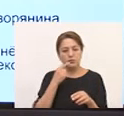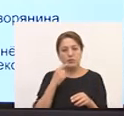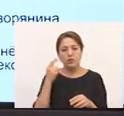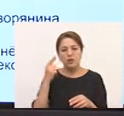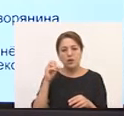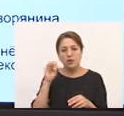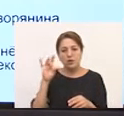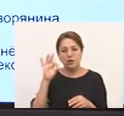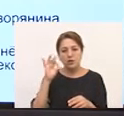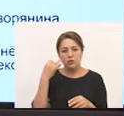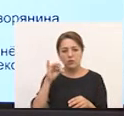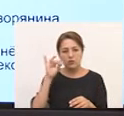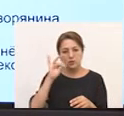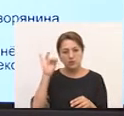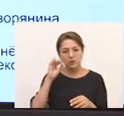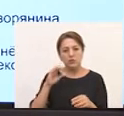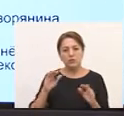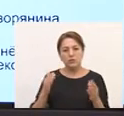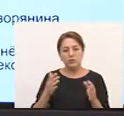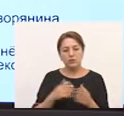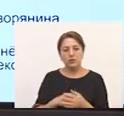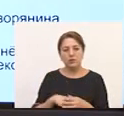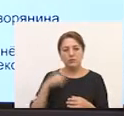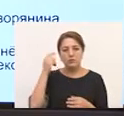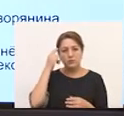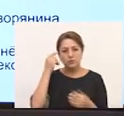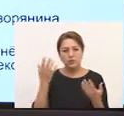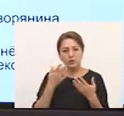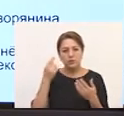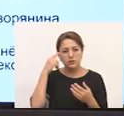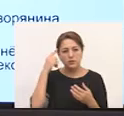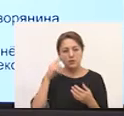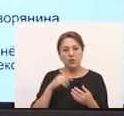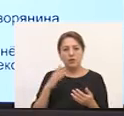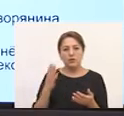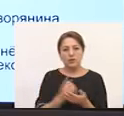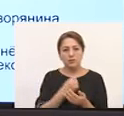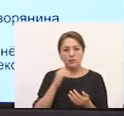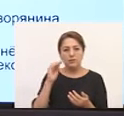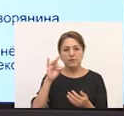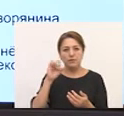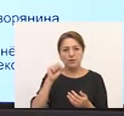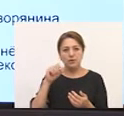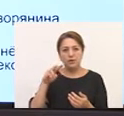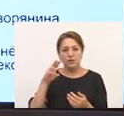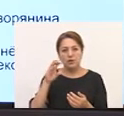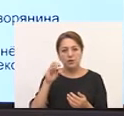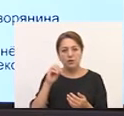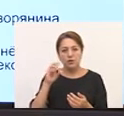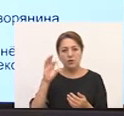событиях? Подумайте над смыслом калмыкской сказки. Найдите фразеологизмы, объясните их